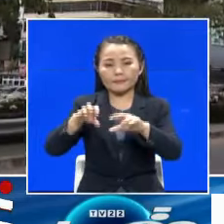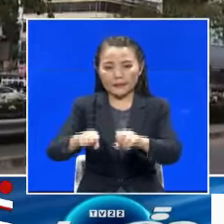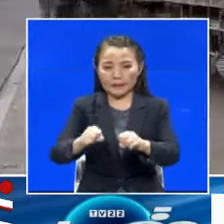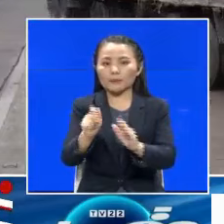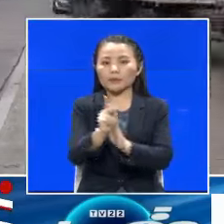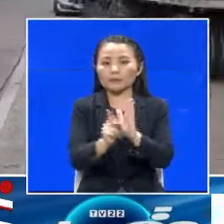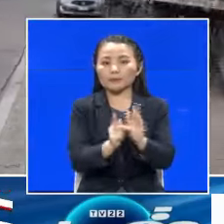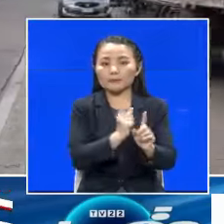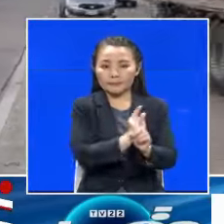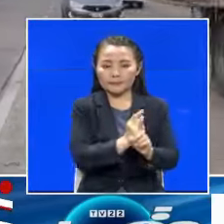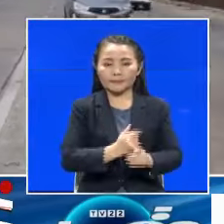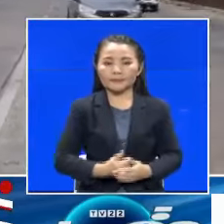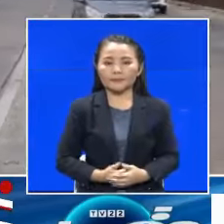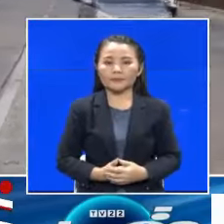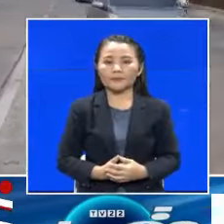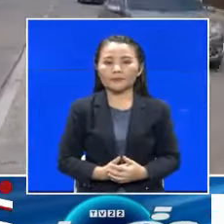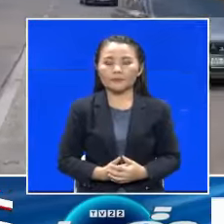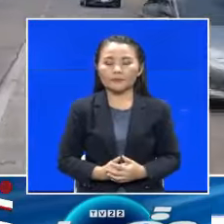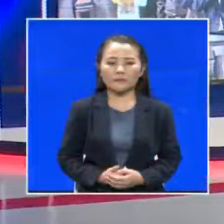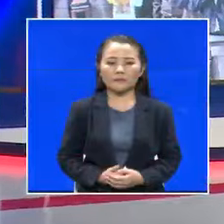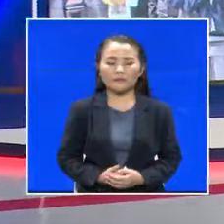ดำเนินคดีตามกฎหมายต่อไปค่ะ ค่ะ